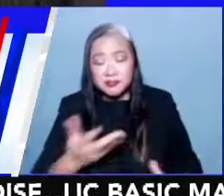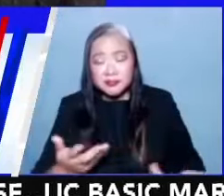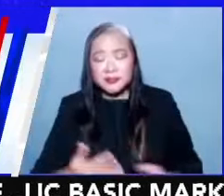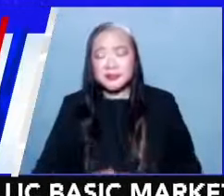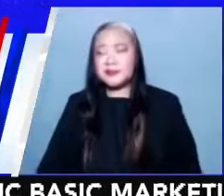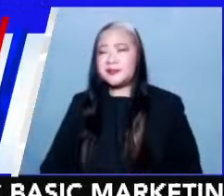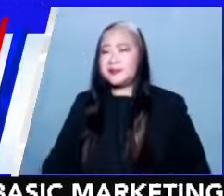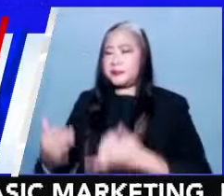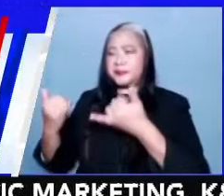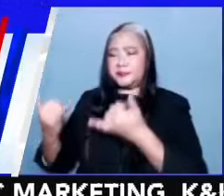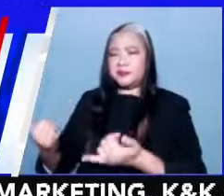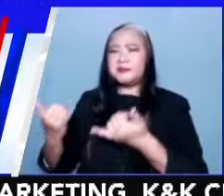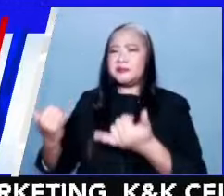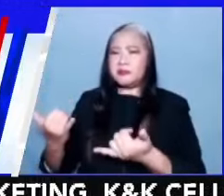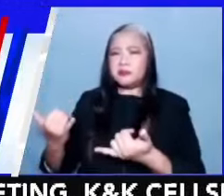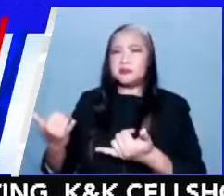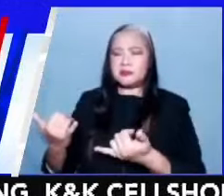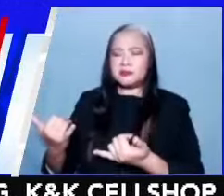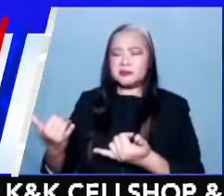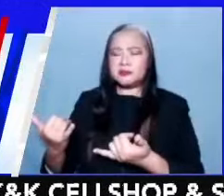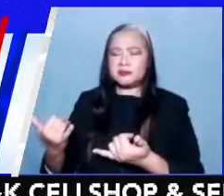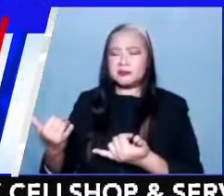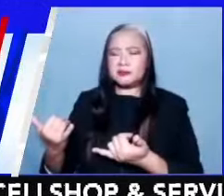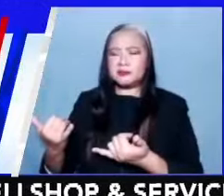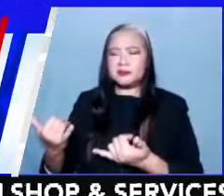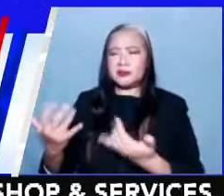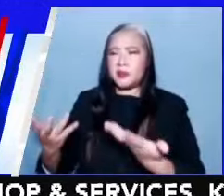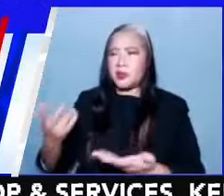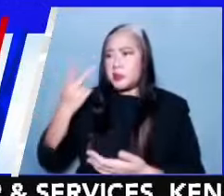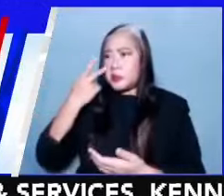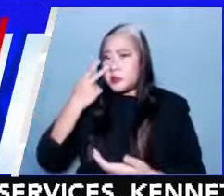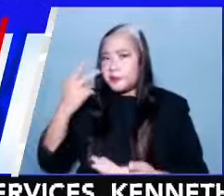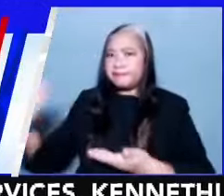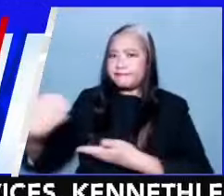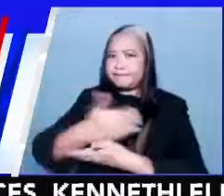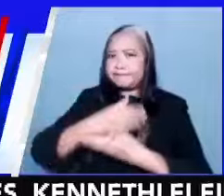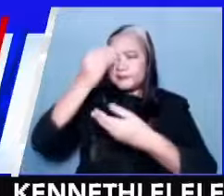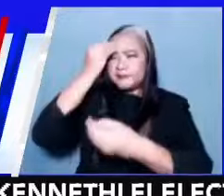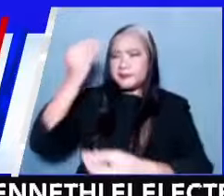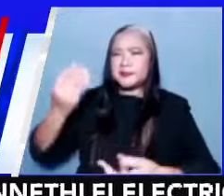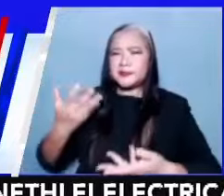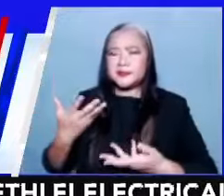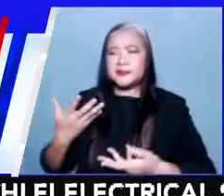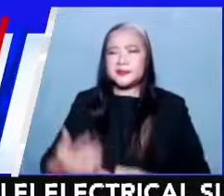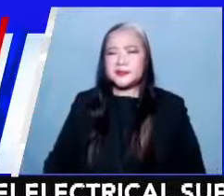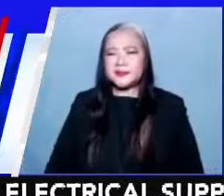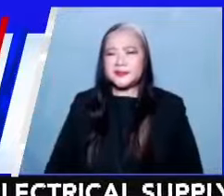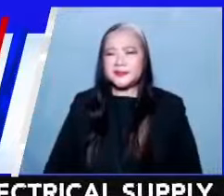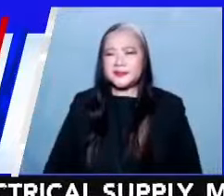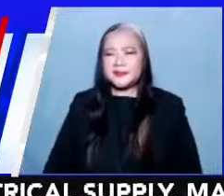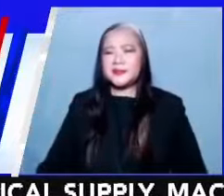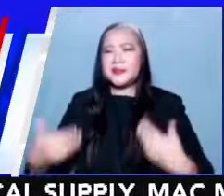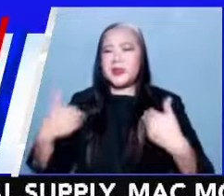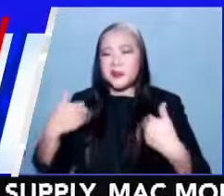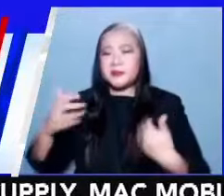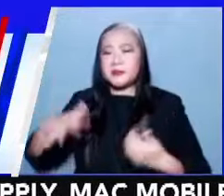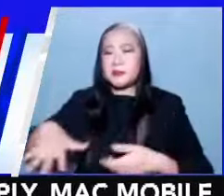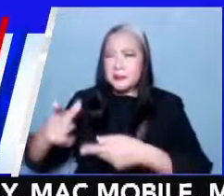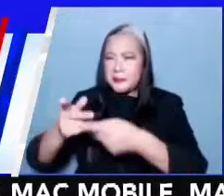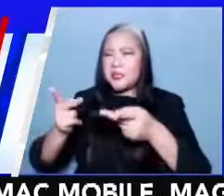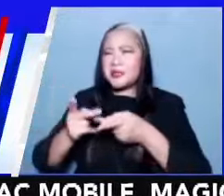po ang sa mga nakalap naming balita, may mga areas po na impacted